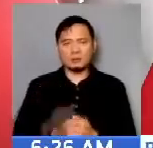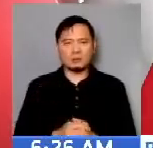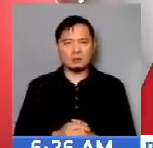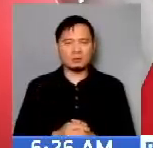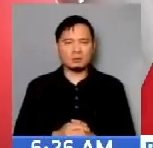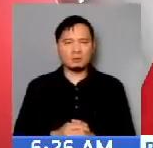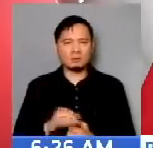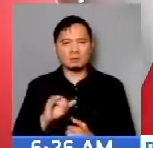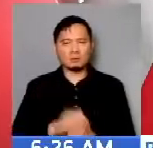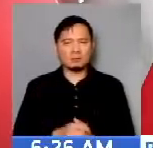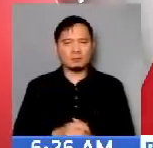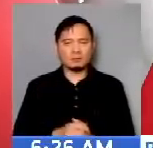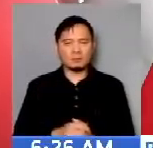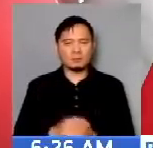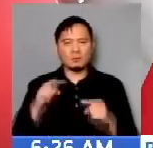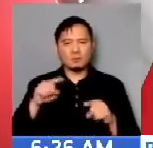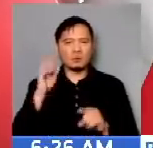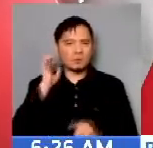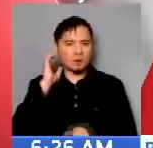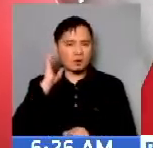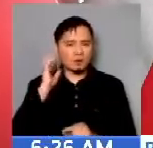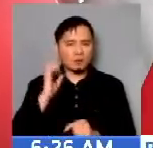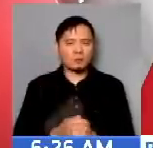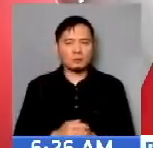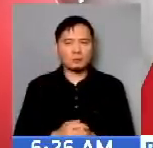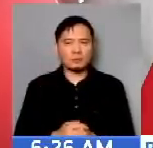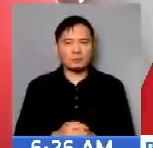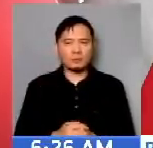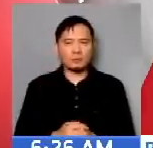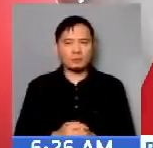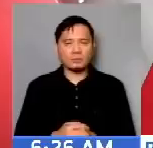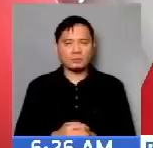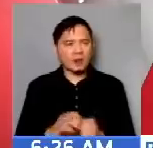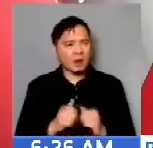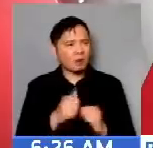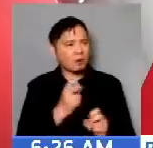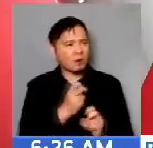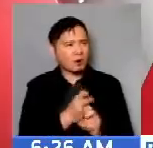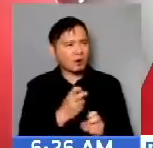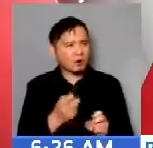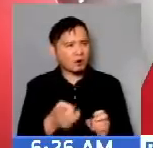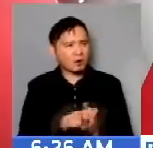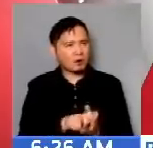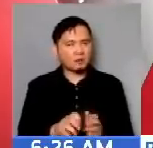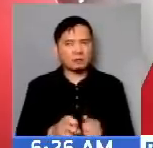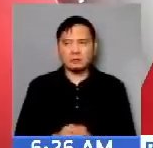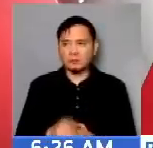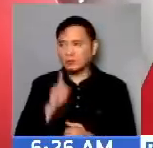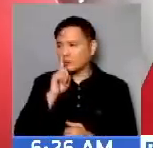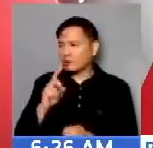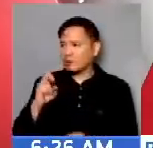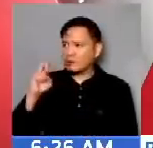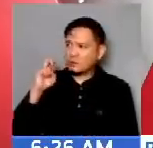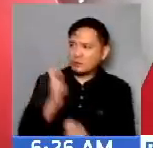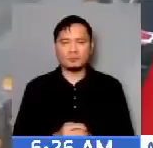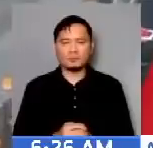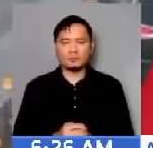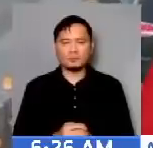Cubao. Pag hindi nyo nilalakad, paano gano'ng kahirap makasakay para sa inyo? Ay, talagang mahirap po. Talagang magtitiis ka